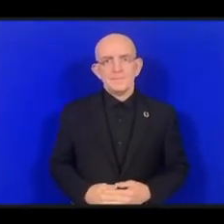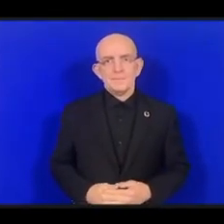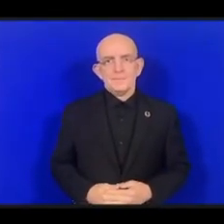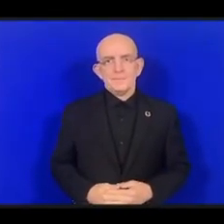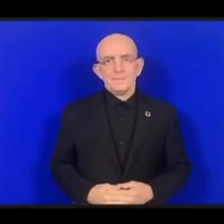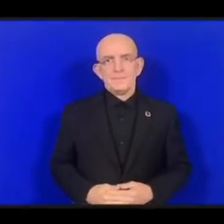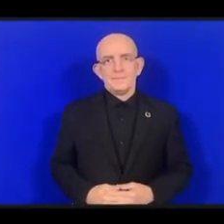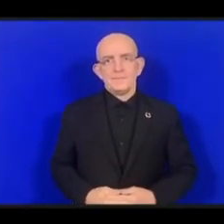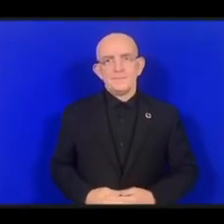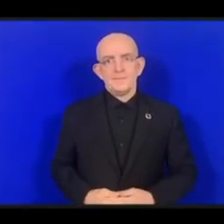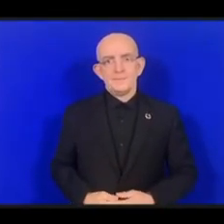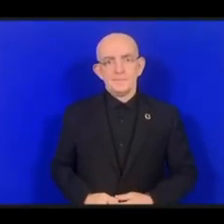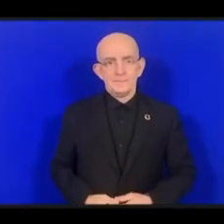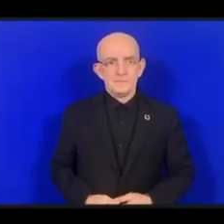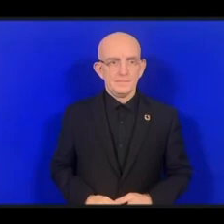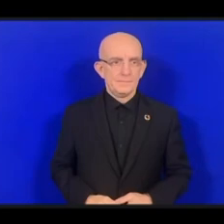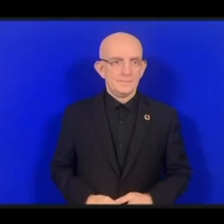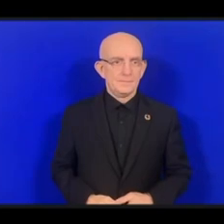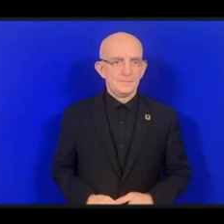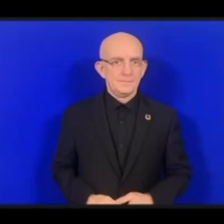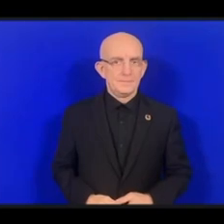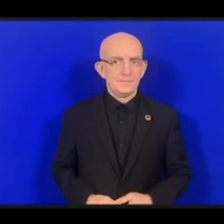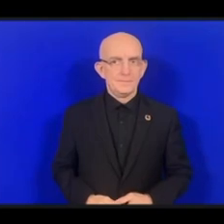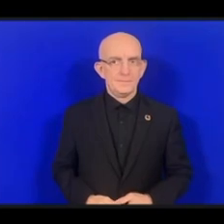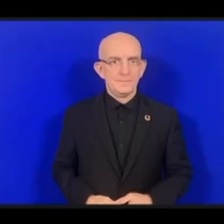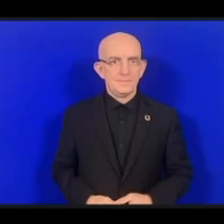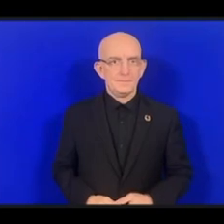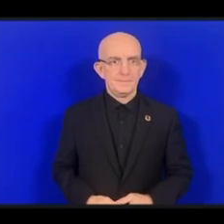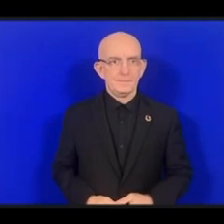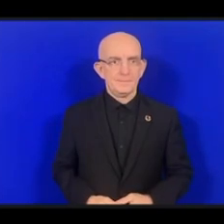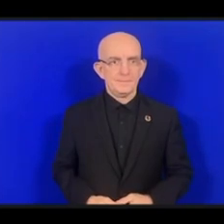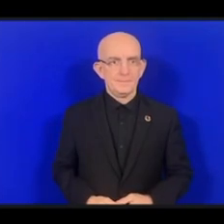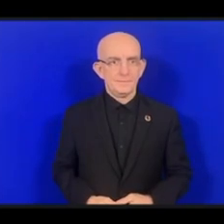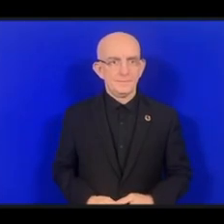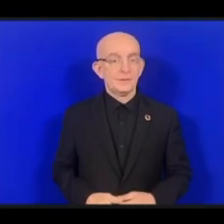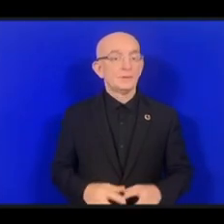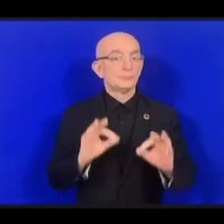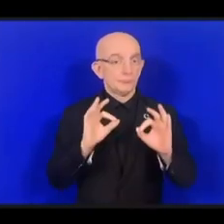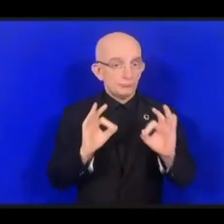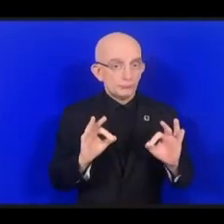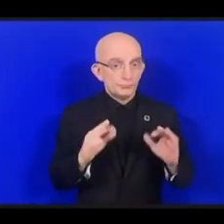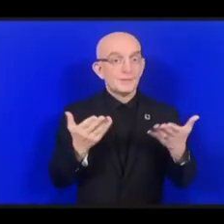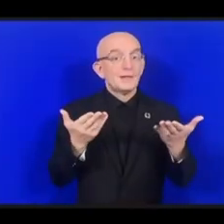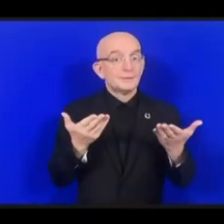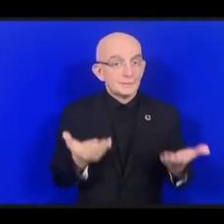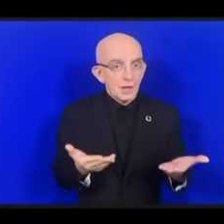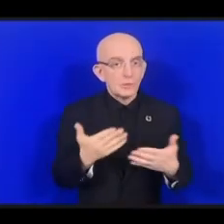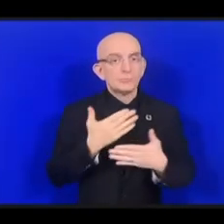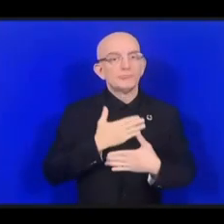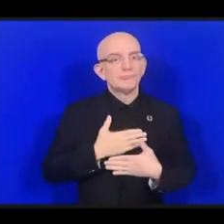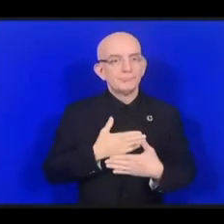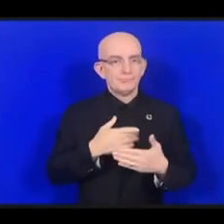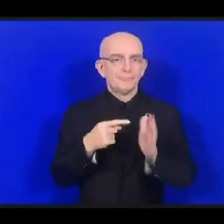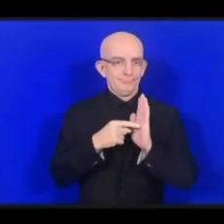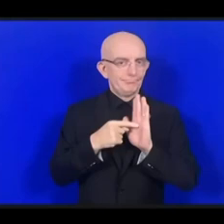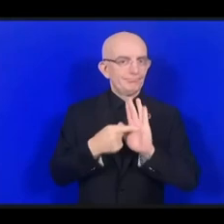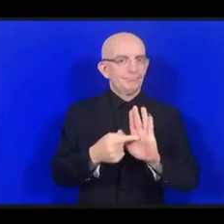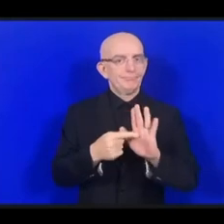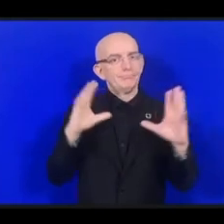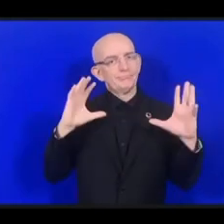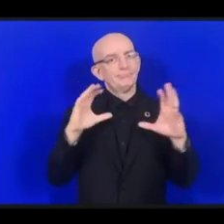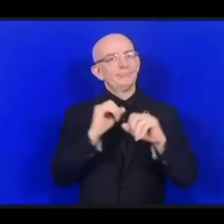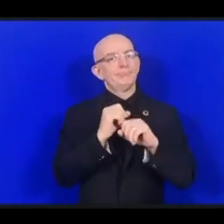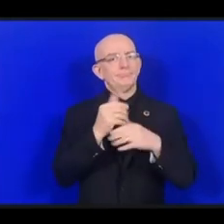remercie maintenant nous allons vous montrer une vidéo de remarques de croture de monsieur John Hali